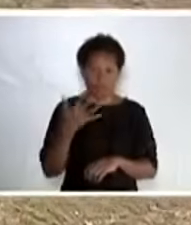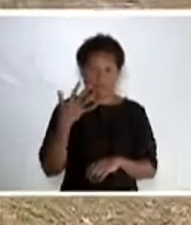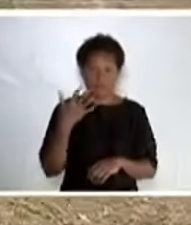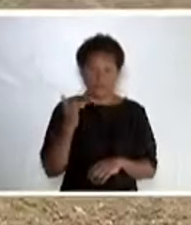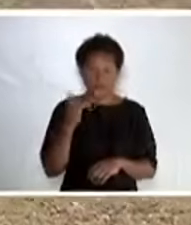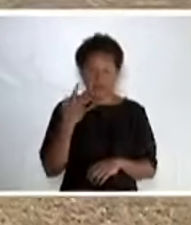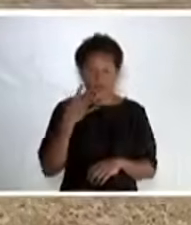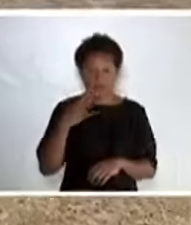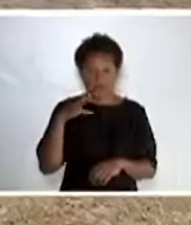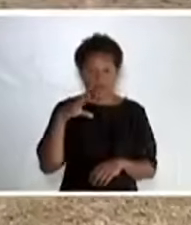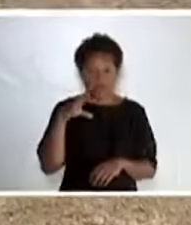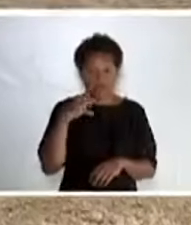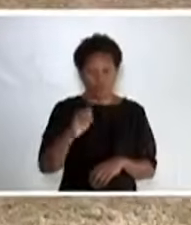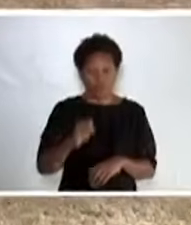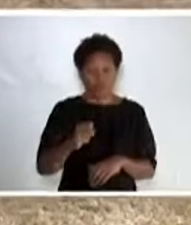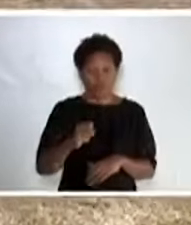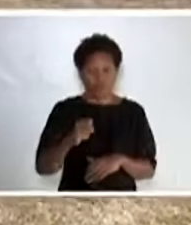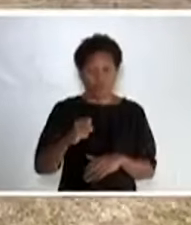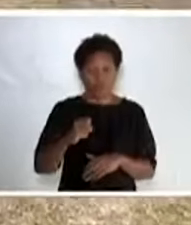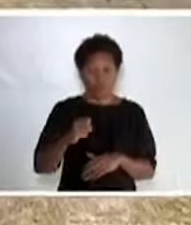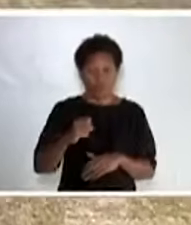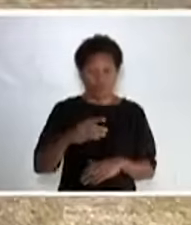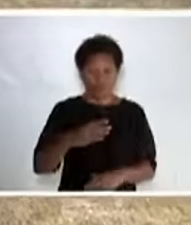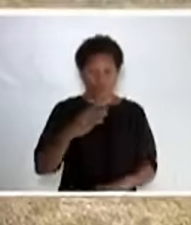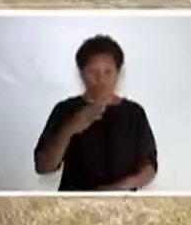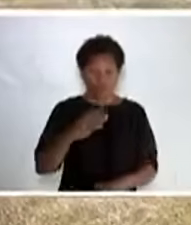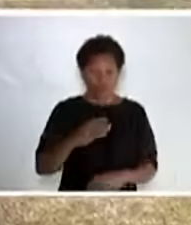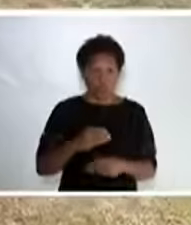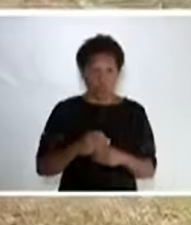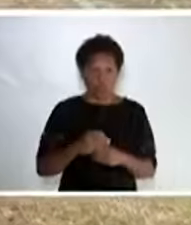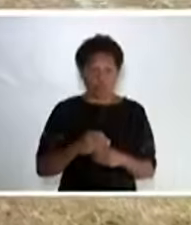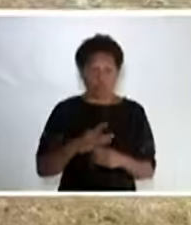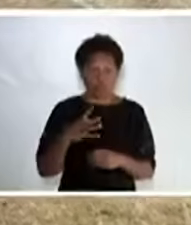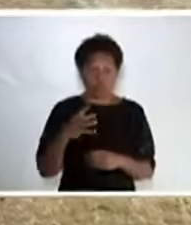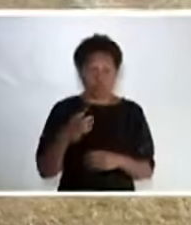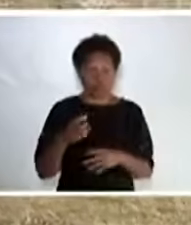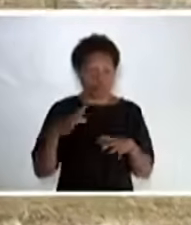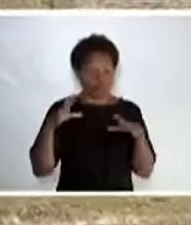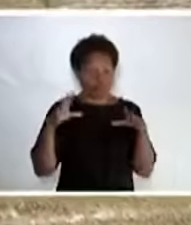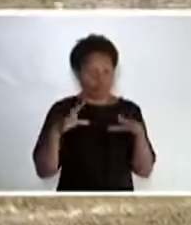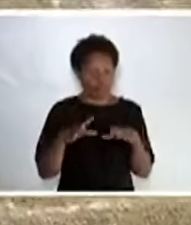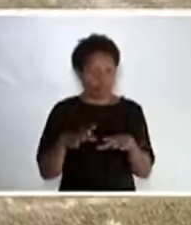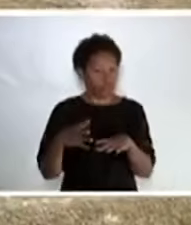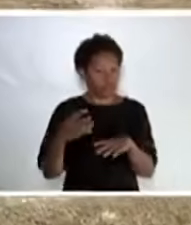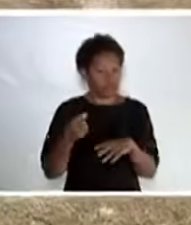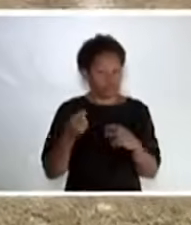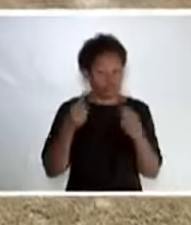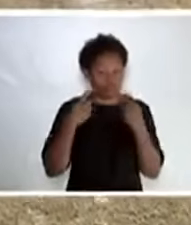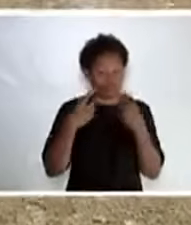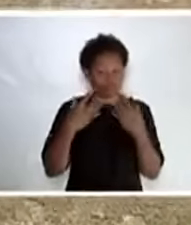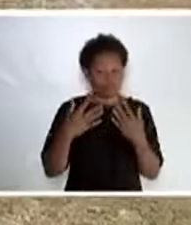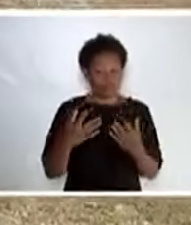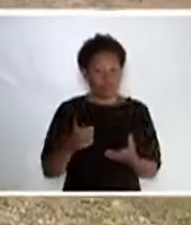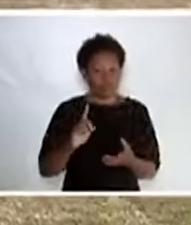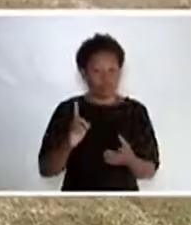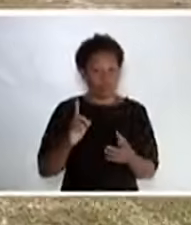kebeti na ken wili era levo era mai tiko mera bondin din taka mera soli buki mera vori takatiko na